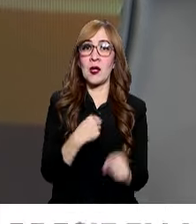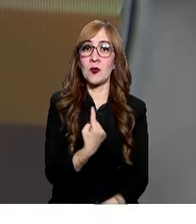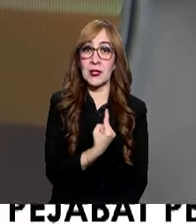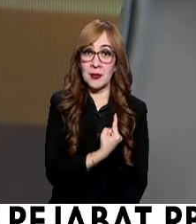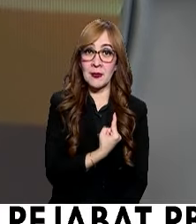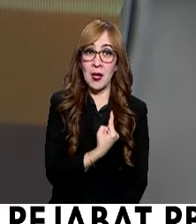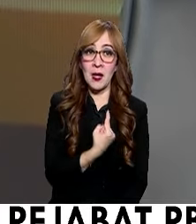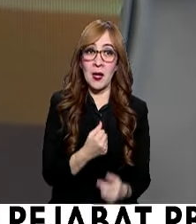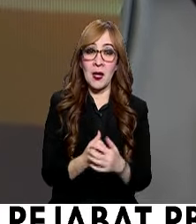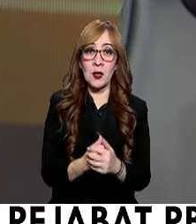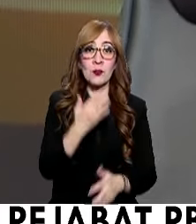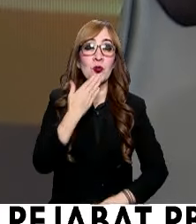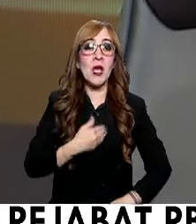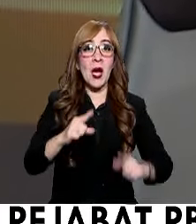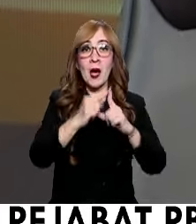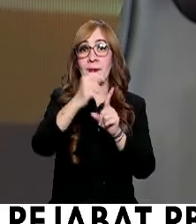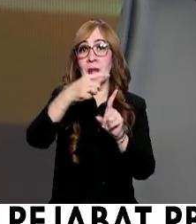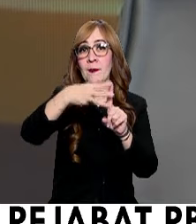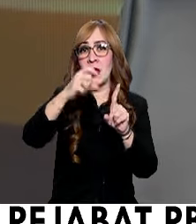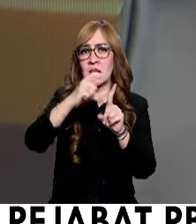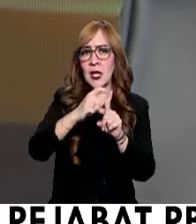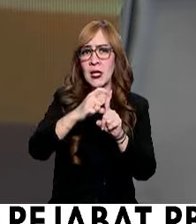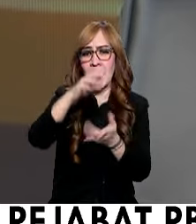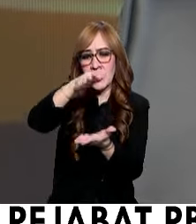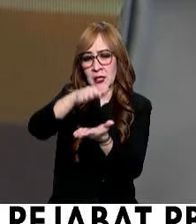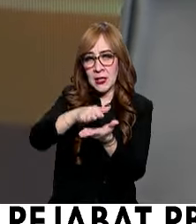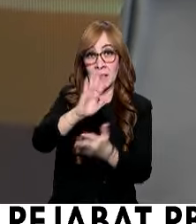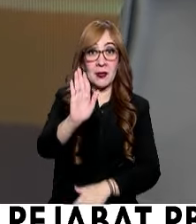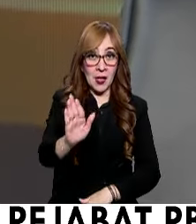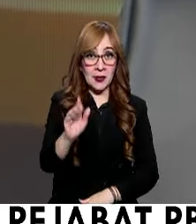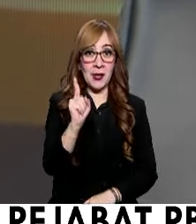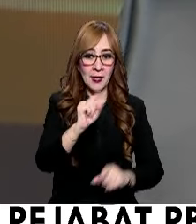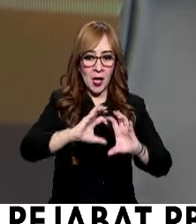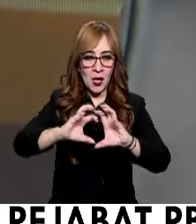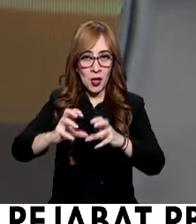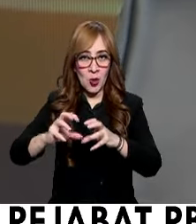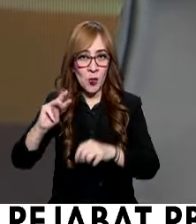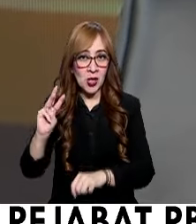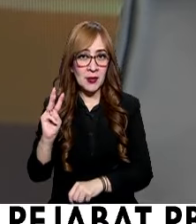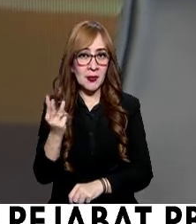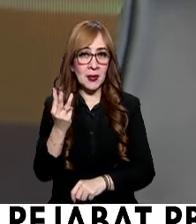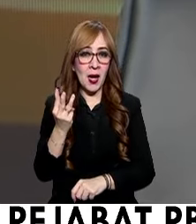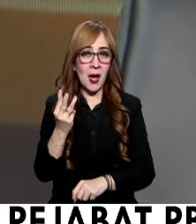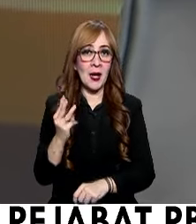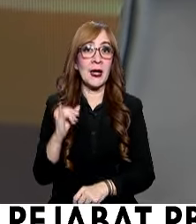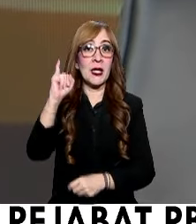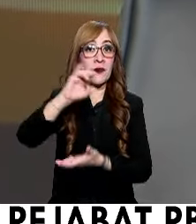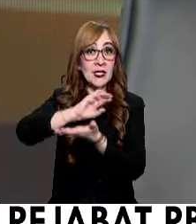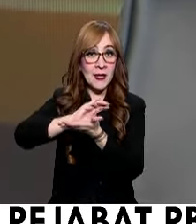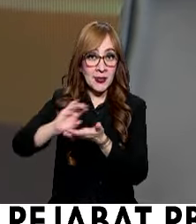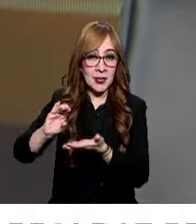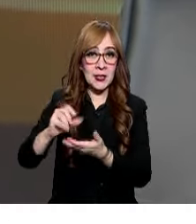mendapatkan abbd yang cuma sedikit tentunya nanti ada pihak-pihak lain atau pihak ketiga investor dan lain-lainnya